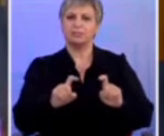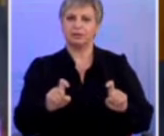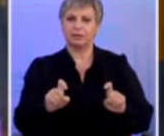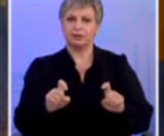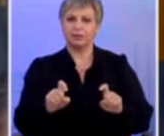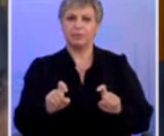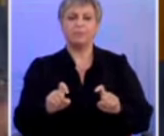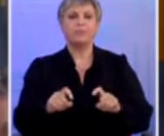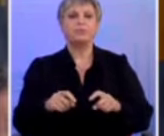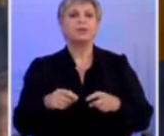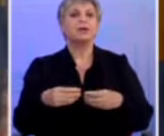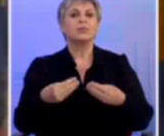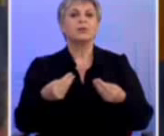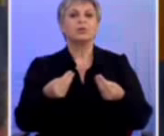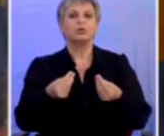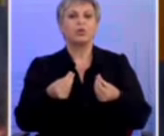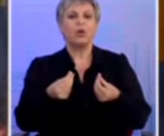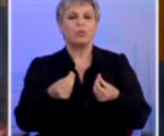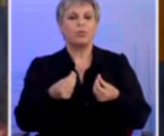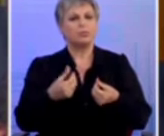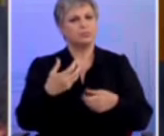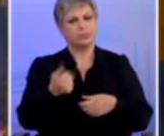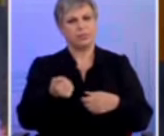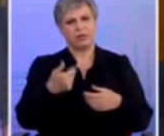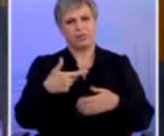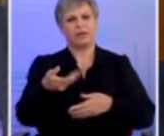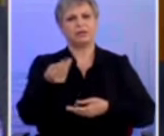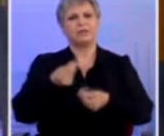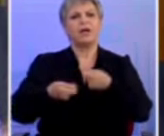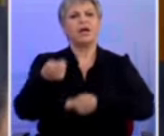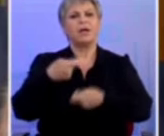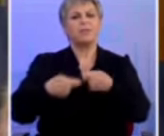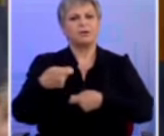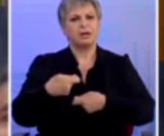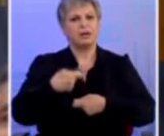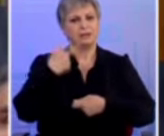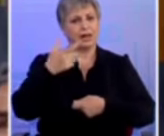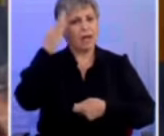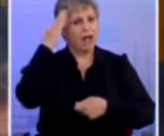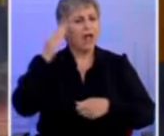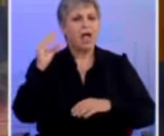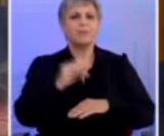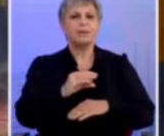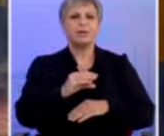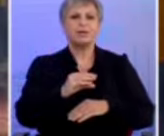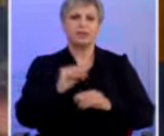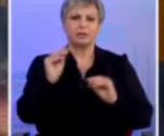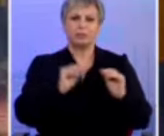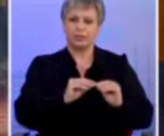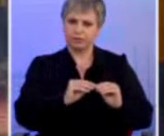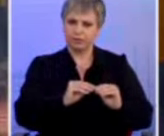από το κλίμα το οποίο θα δημιουργηθεί στις αγορές, στους επενδυτές, το κλίμα που μπορεί να δημιουργήσει